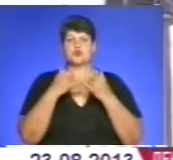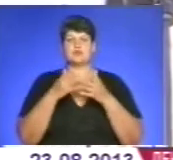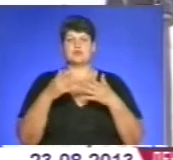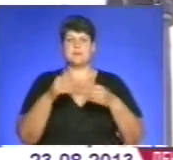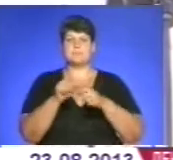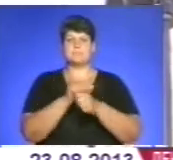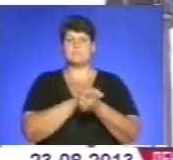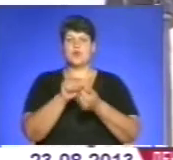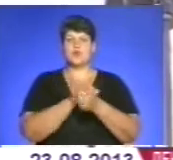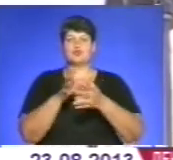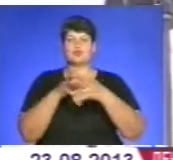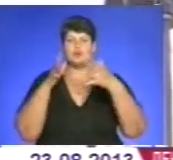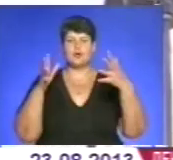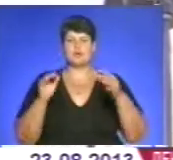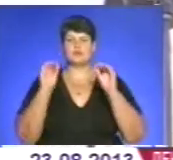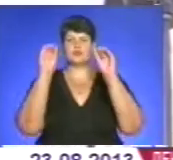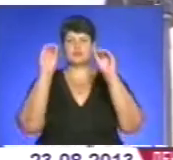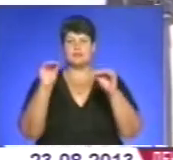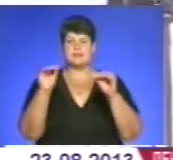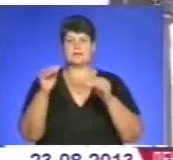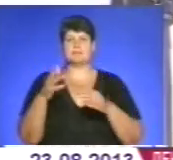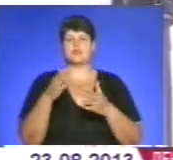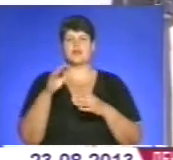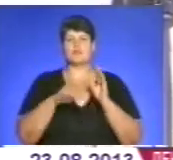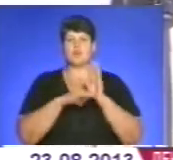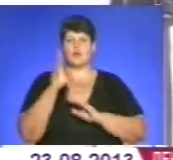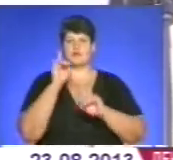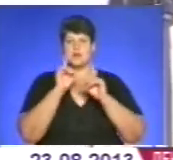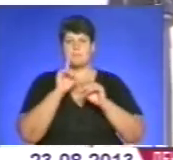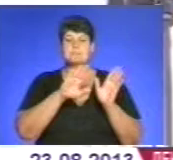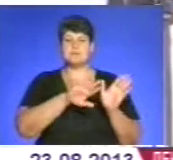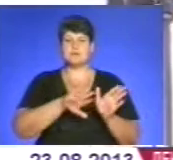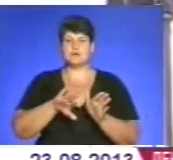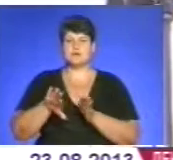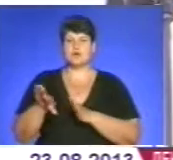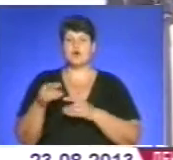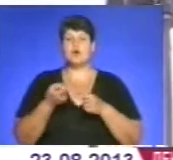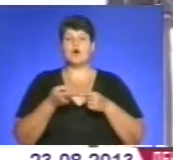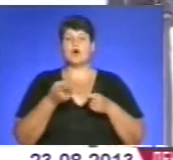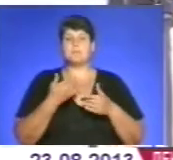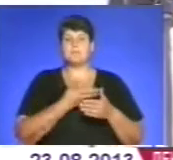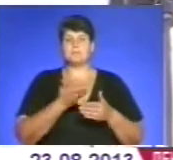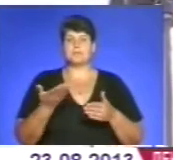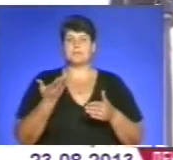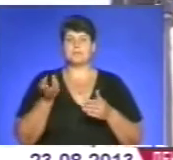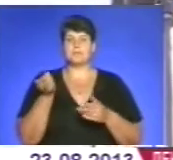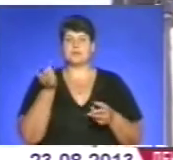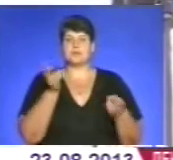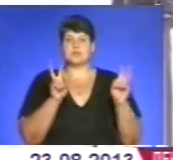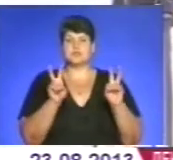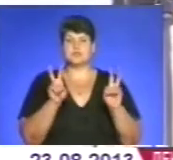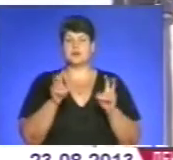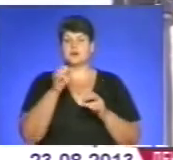і почепили його на трибуні Верховної Ради. Після цього ми вийшли на трибуну Верховної